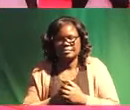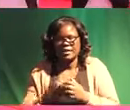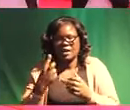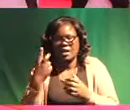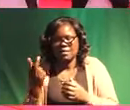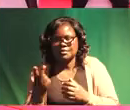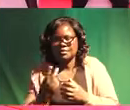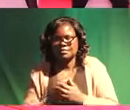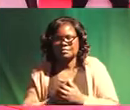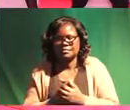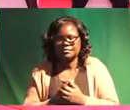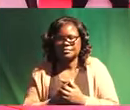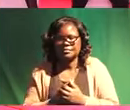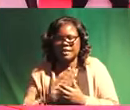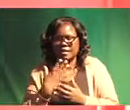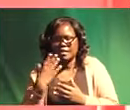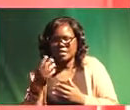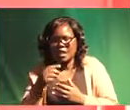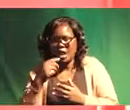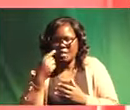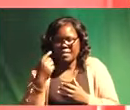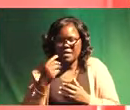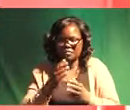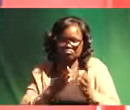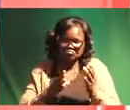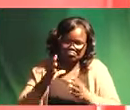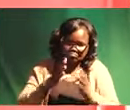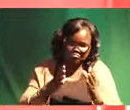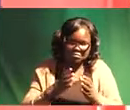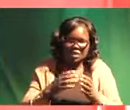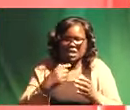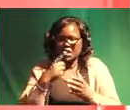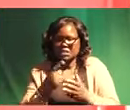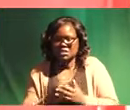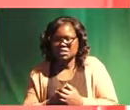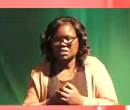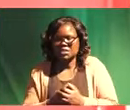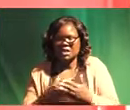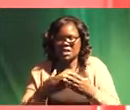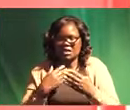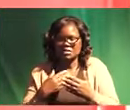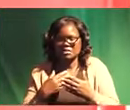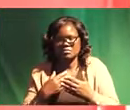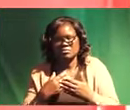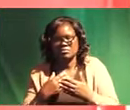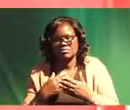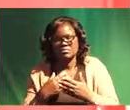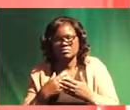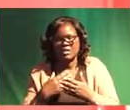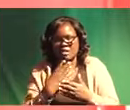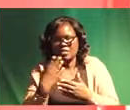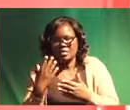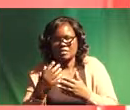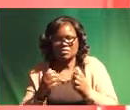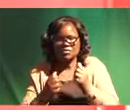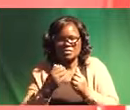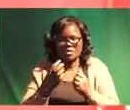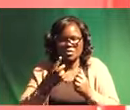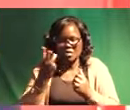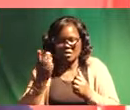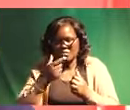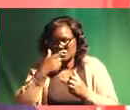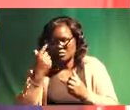pili, mambo ya miraa regulations sile amesema kulingana na vile mambo iliyokuwa,